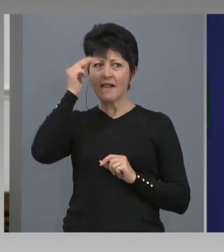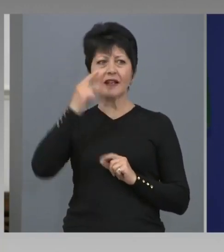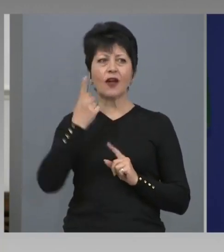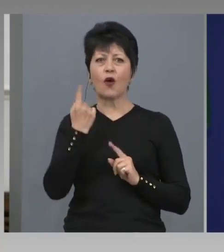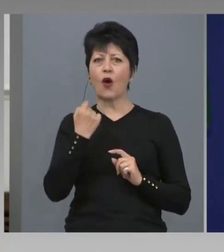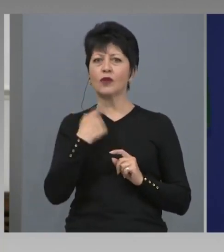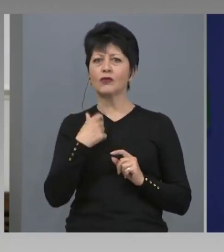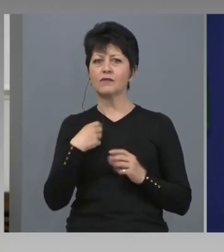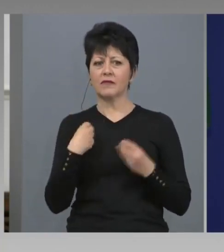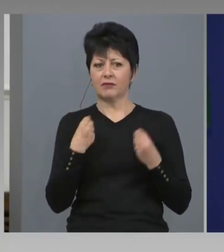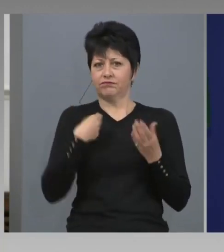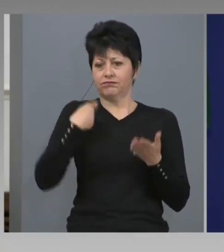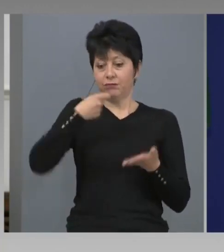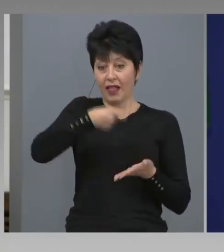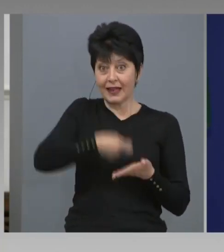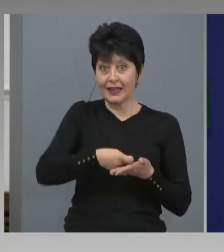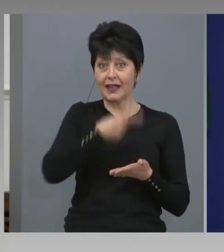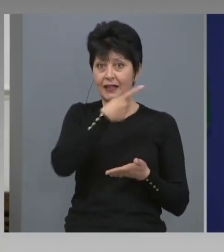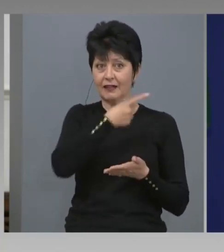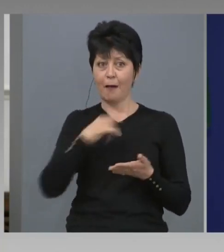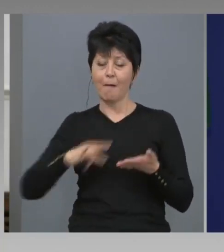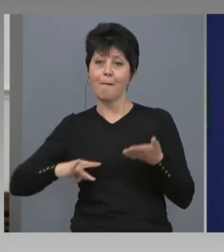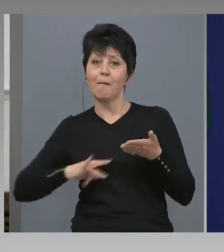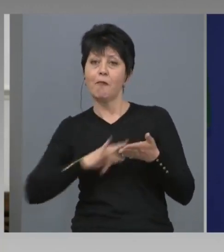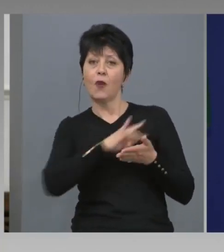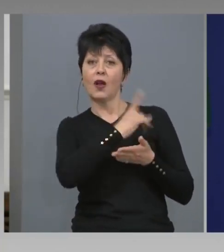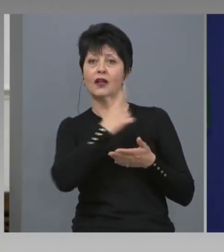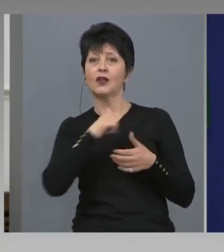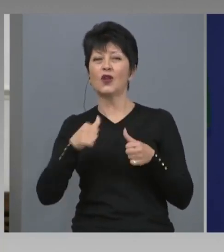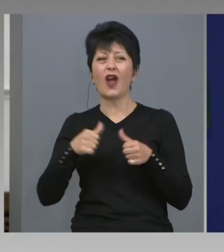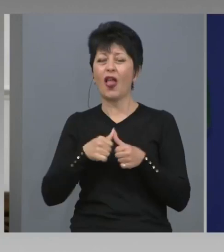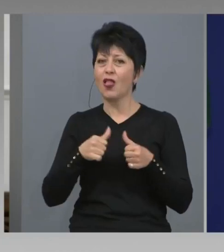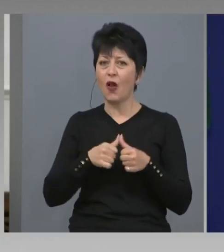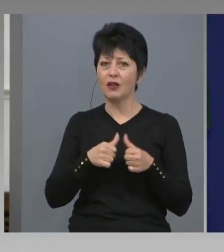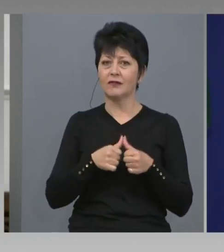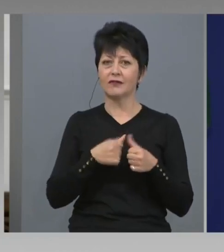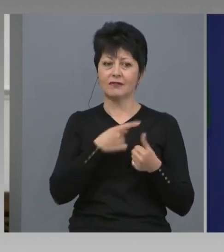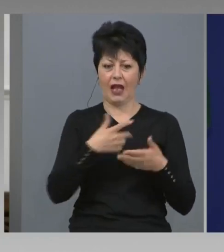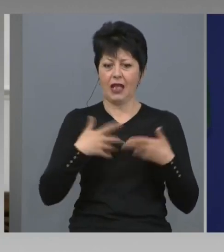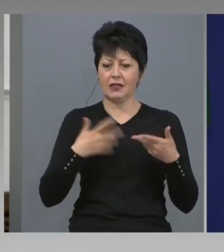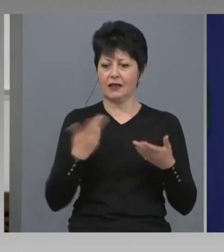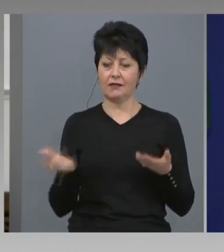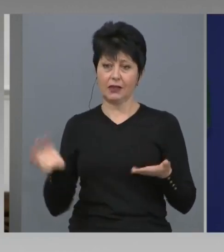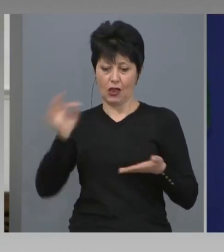Лондон, на Желязков разпоредих да ги пусне, защото там стоят българи. Искат си дойдат.